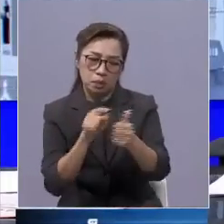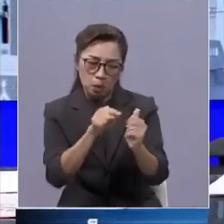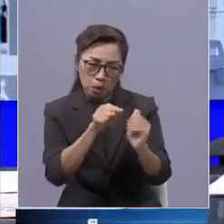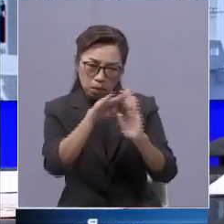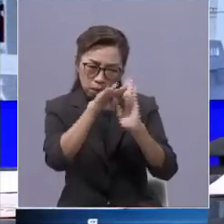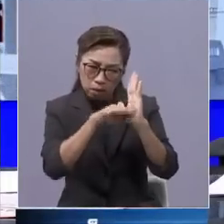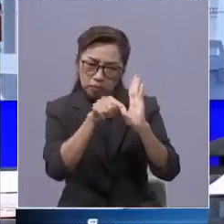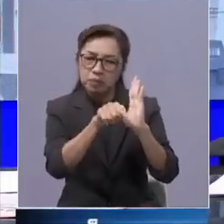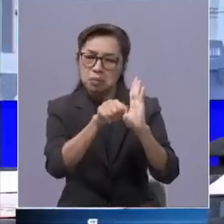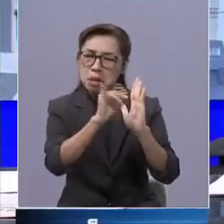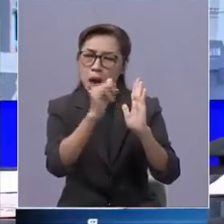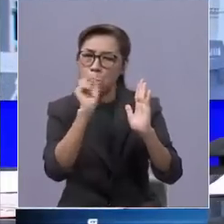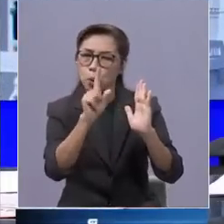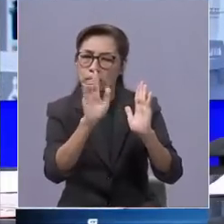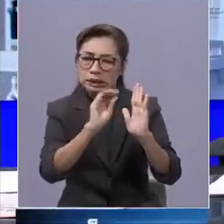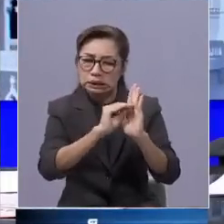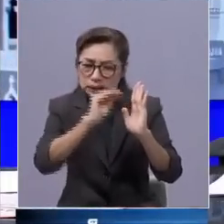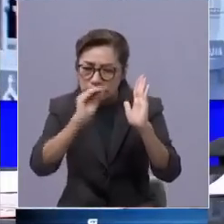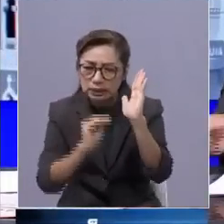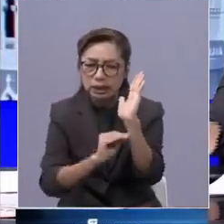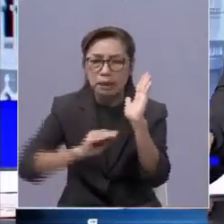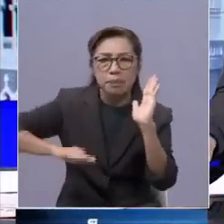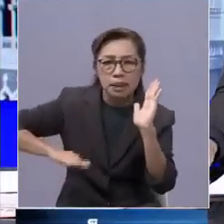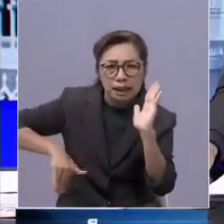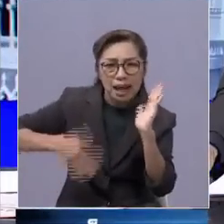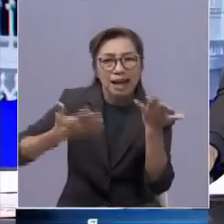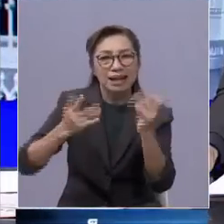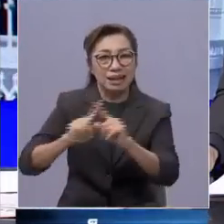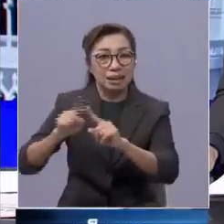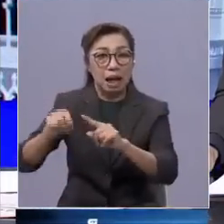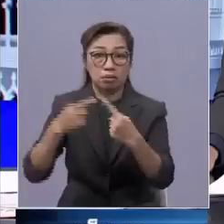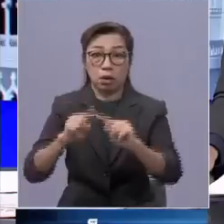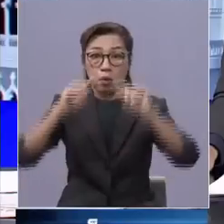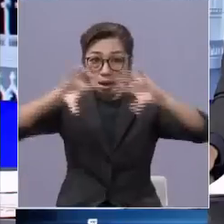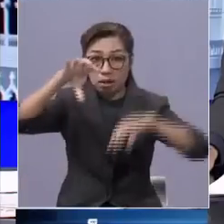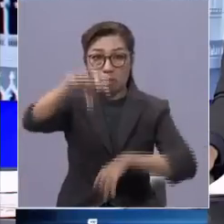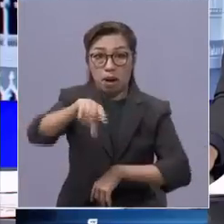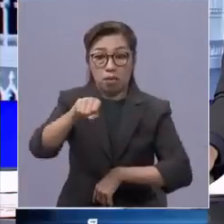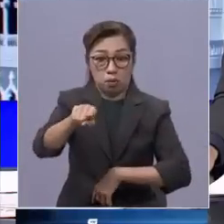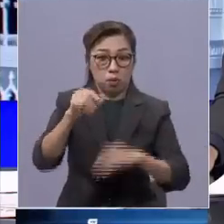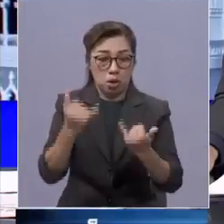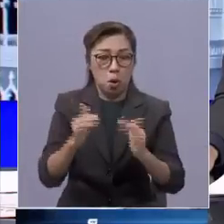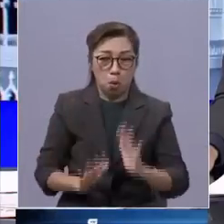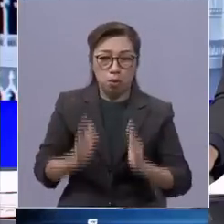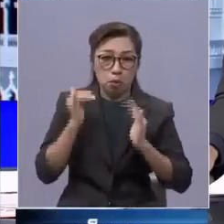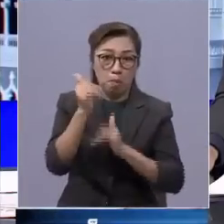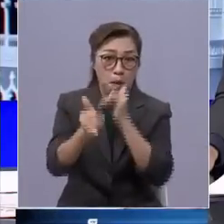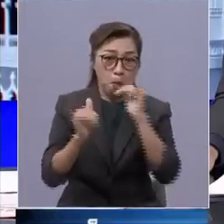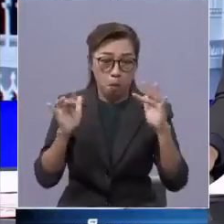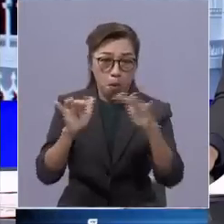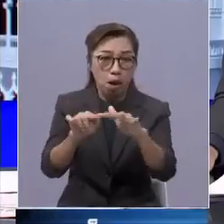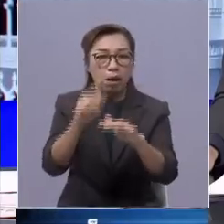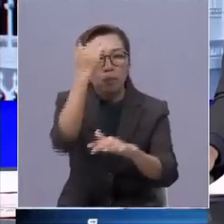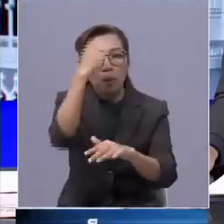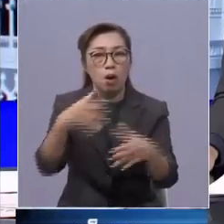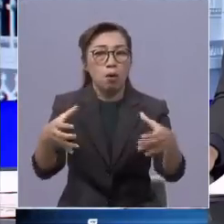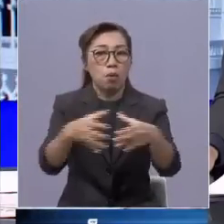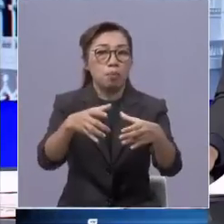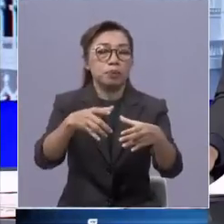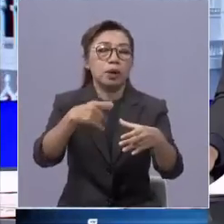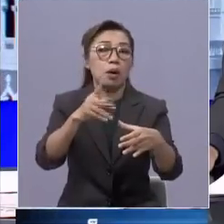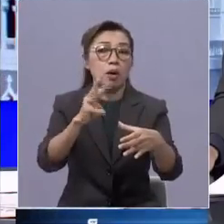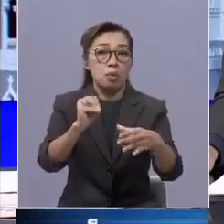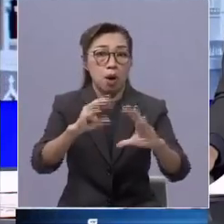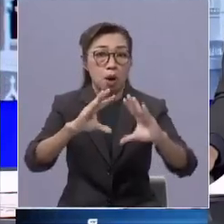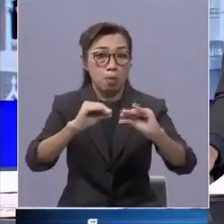วน รอไว้ก่อนเนี่ยนะครับแต่ว่าวันนี้บรรยากาศที่ทำเนียบคึกคักเลยทีเดียวนะครับเพราะว่าบรรยากาศที่จะมีการประชุมครม.นัดพิเศษคุ